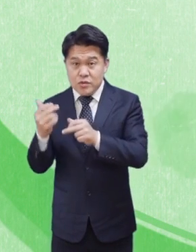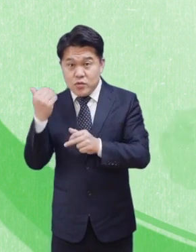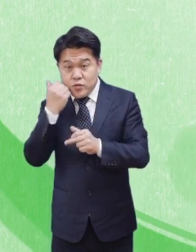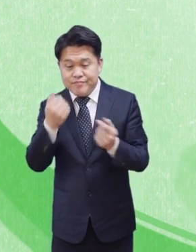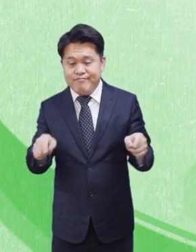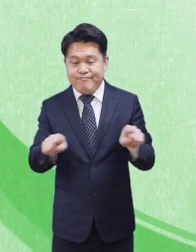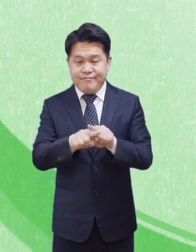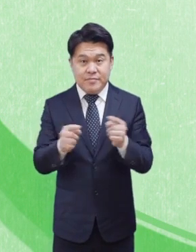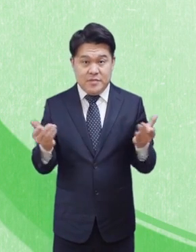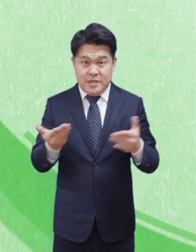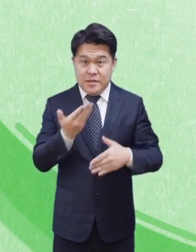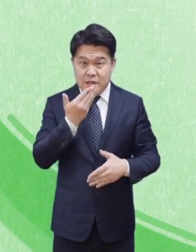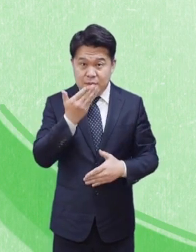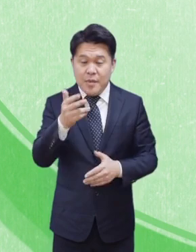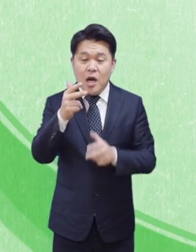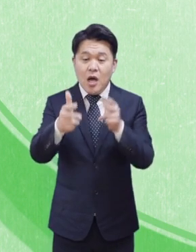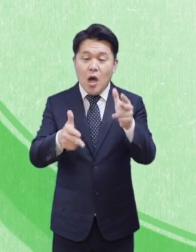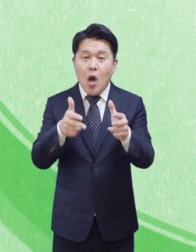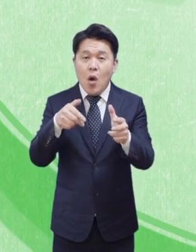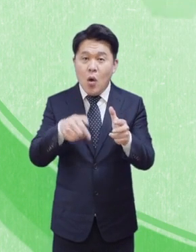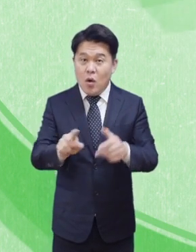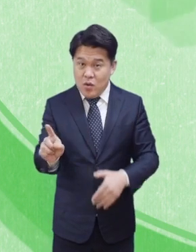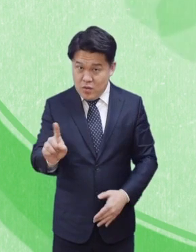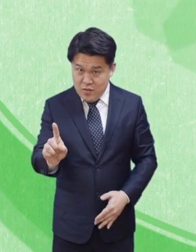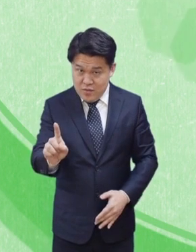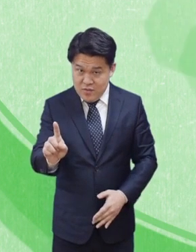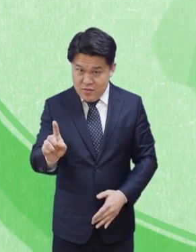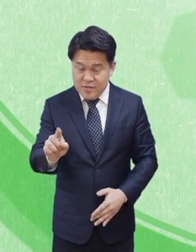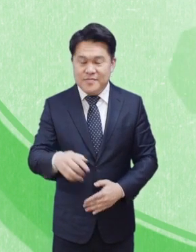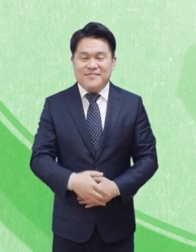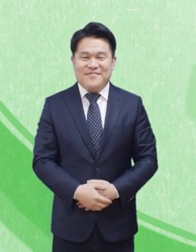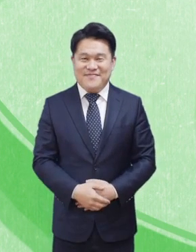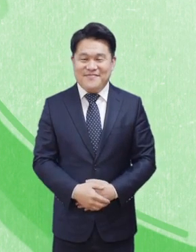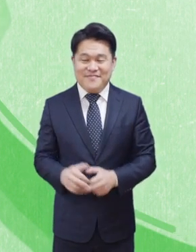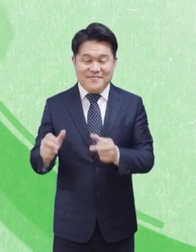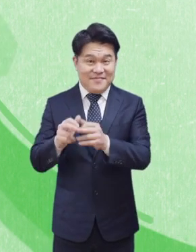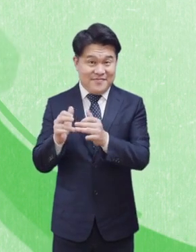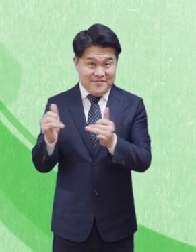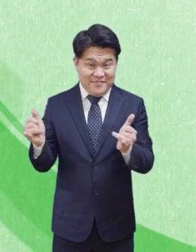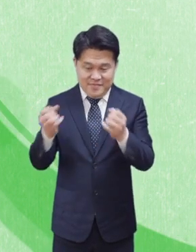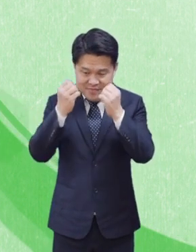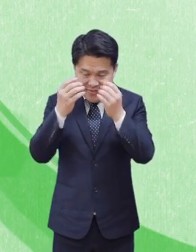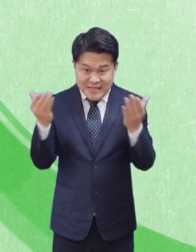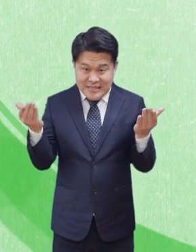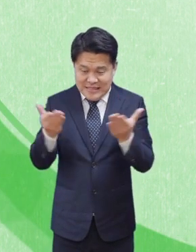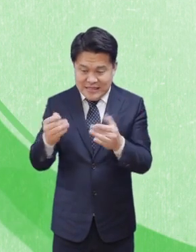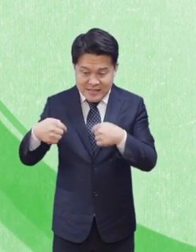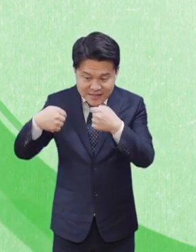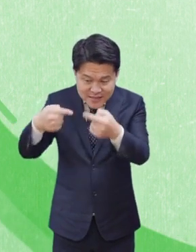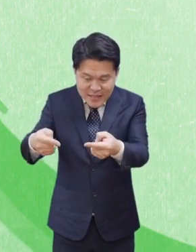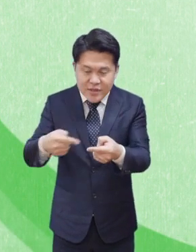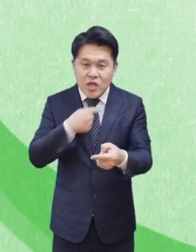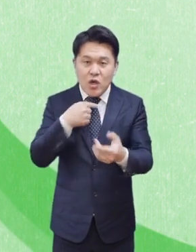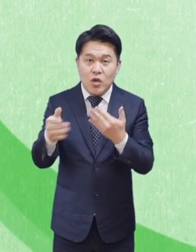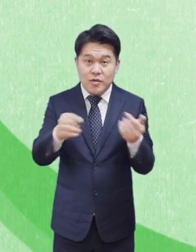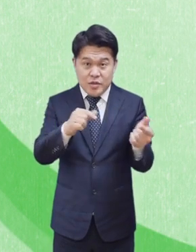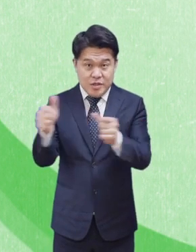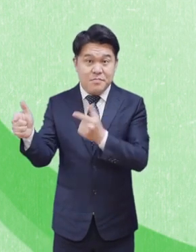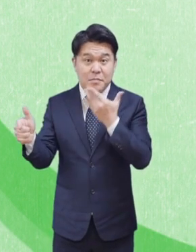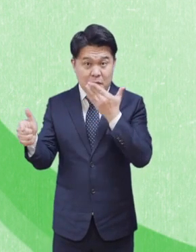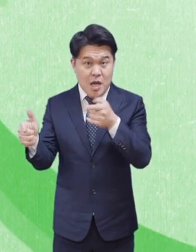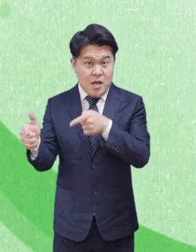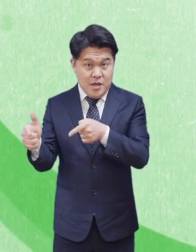비장애인과 장애인이 함께 일하게 하는 사업이 있습니다. 장애인들이 새로운 일자리를 찾아 다양한 경험을